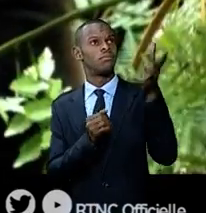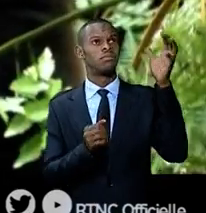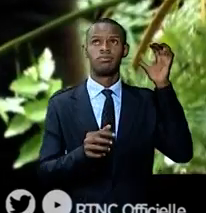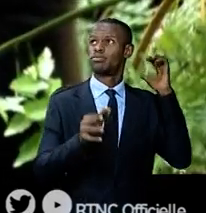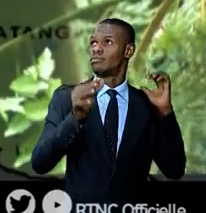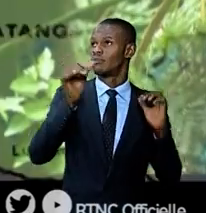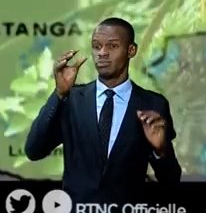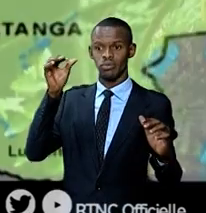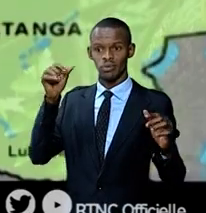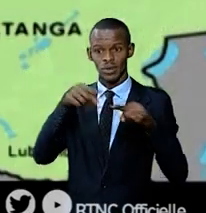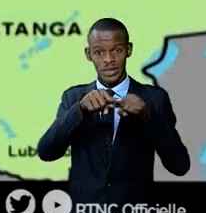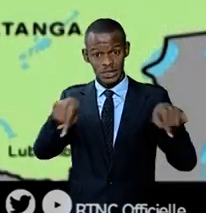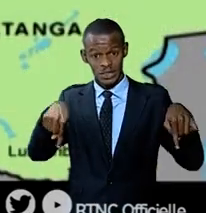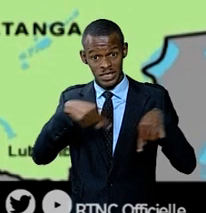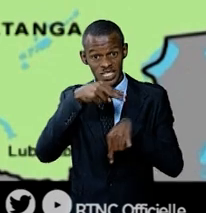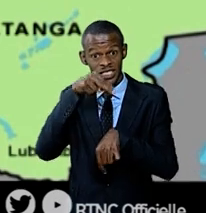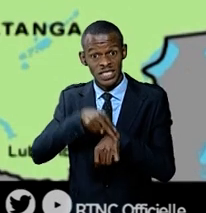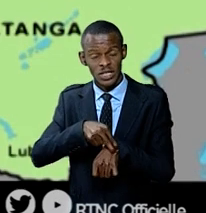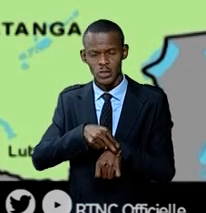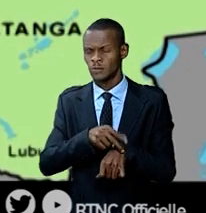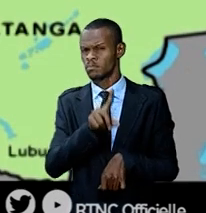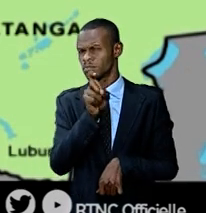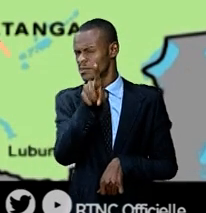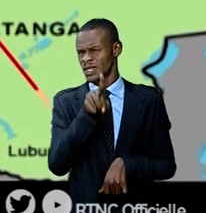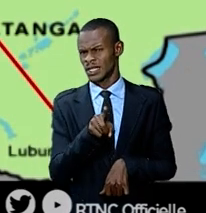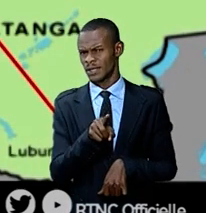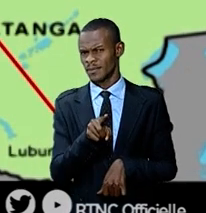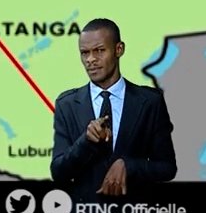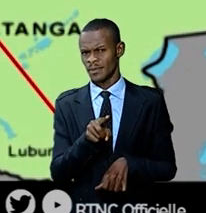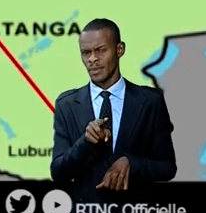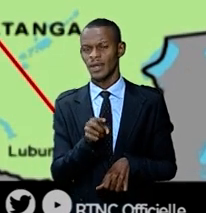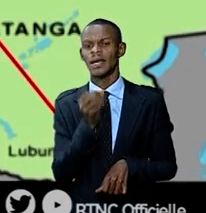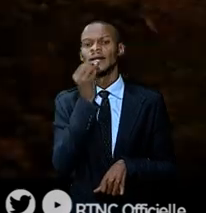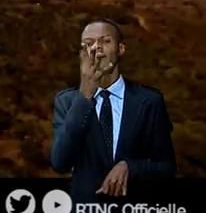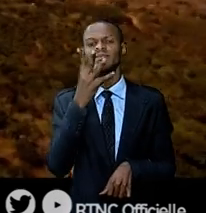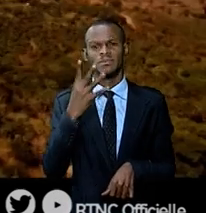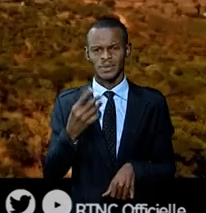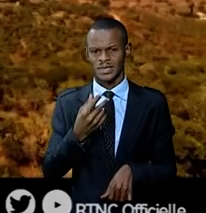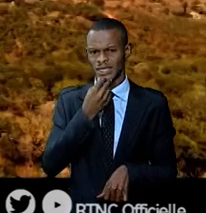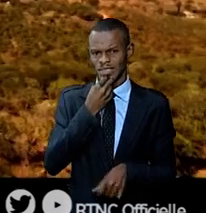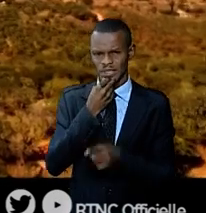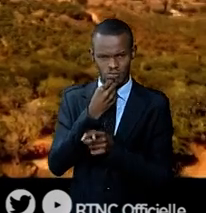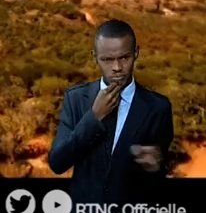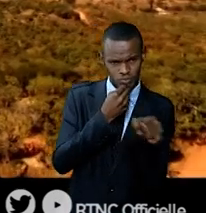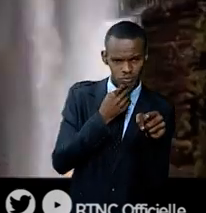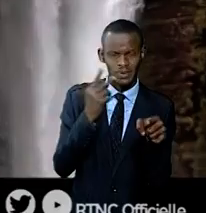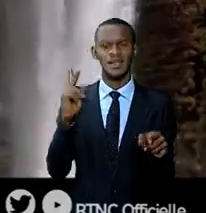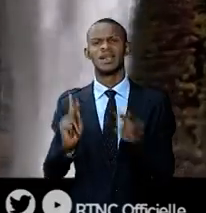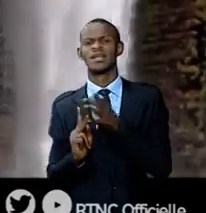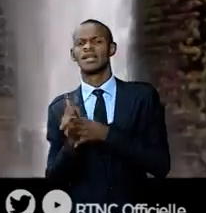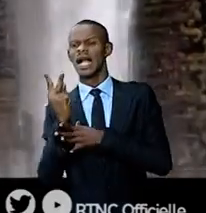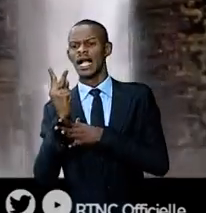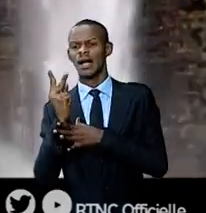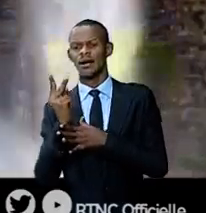parcs nationaux. À la question de savoir ce que représente l'axe Kasai-Katanga, il y a lieu d'y répondre